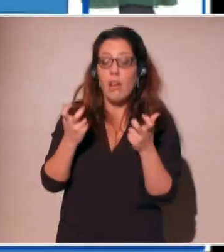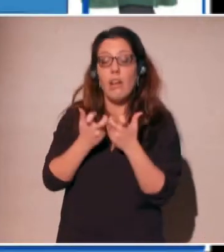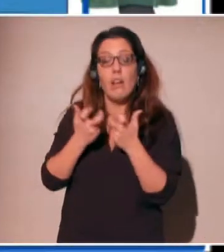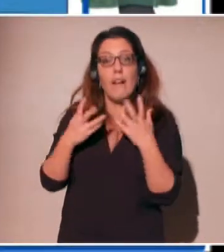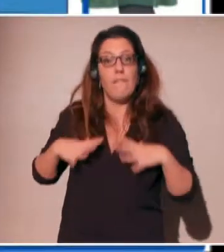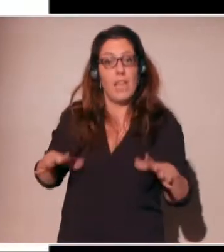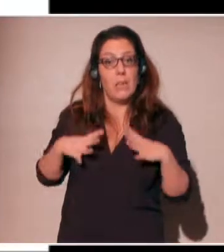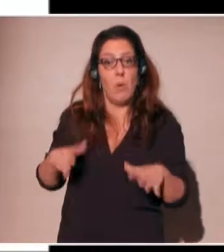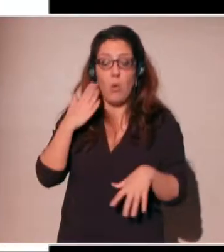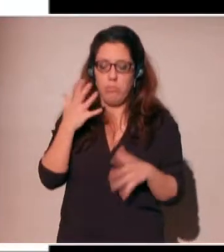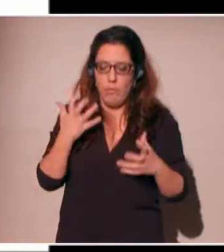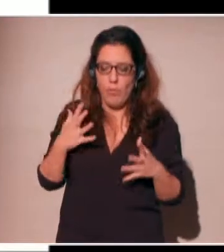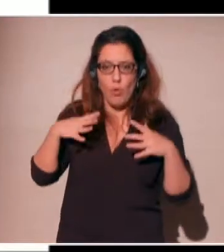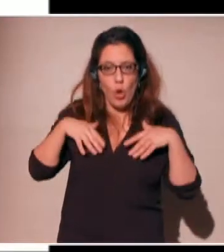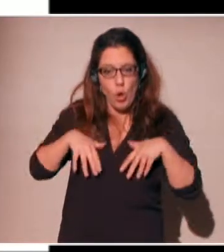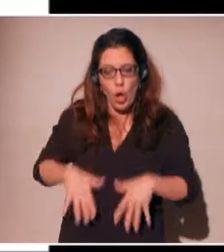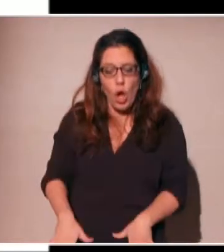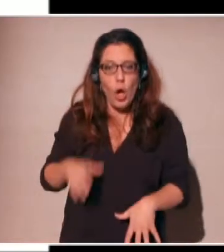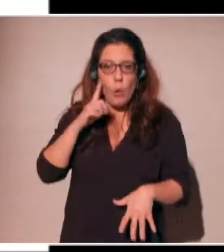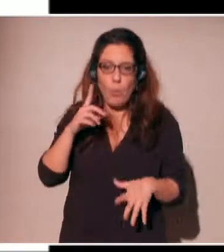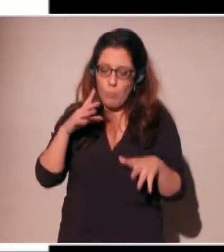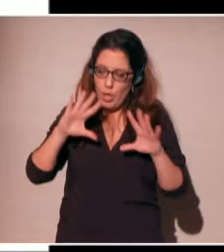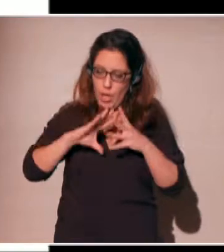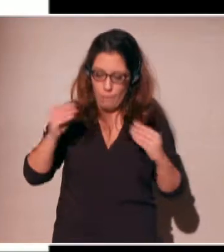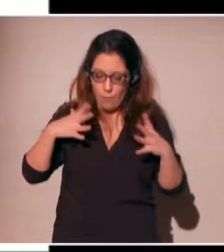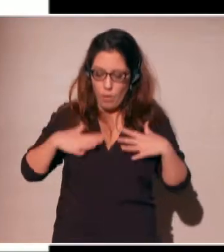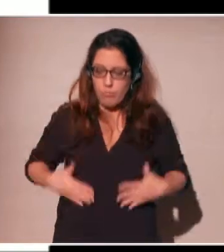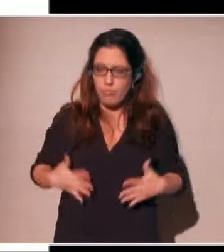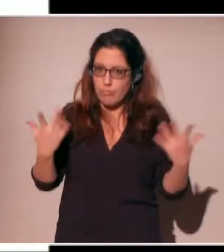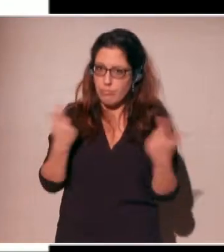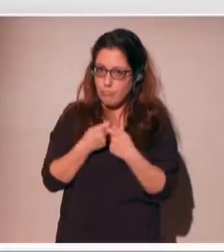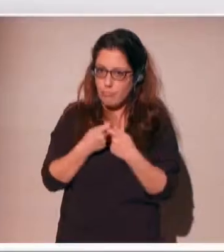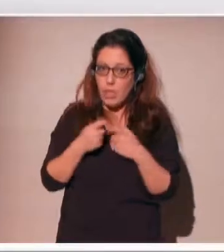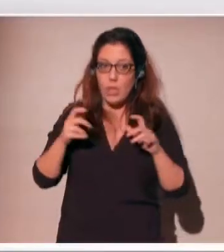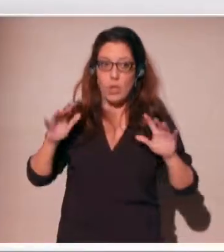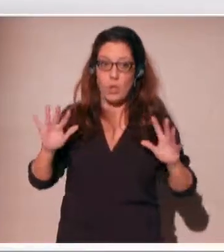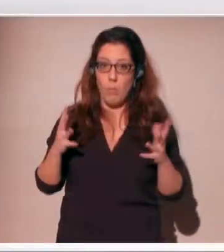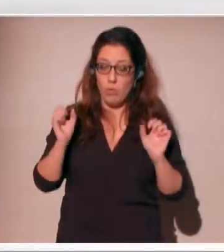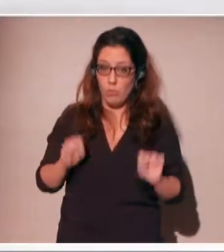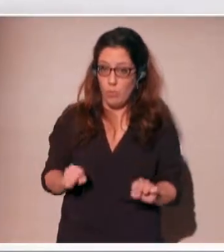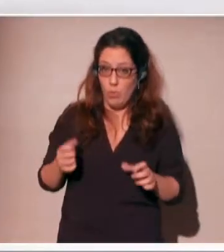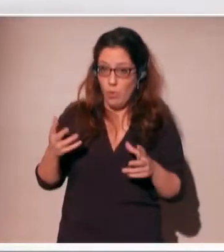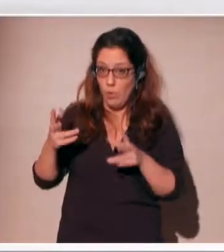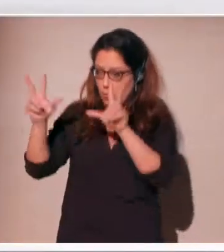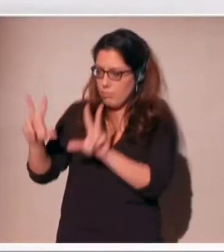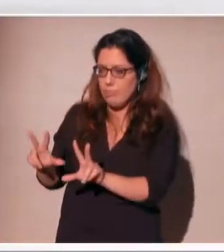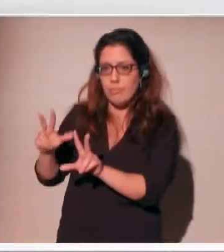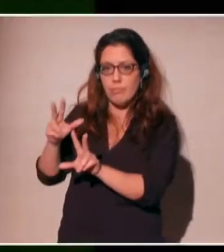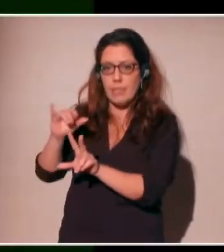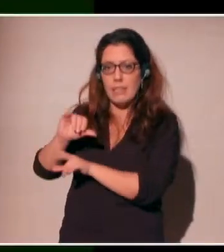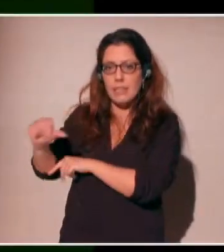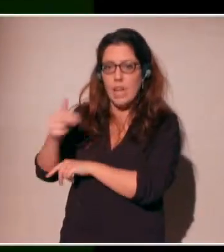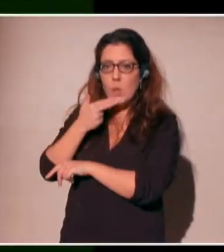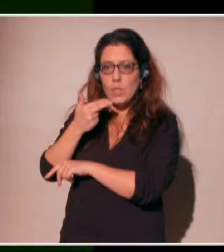voulez créer une robe pour une autre morphologie, je peux mettre les données. Je peux, en fait, faire une copie-coller et arriver